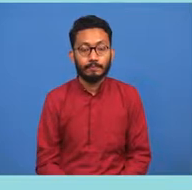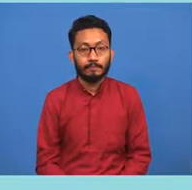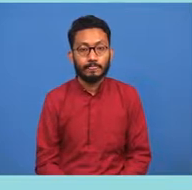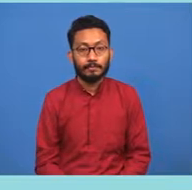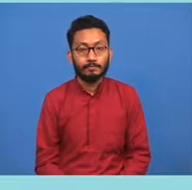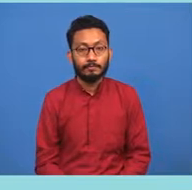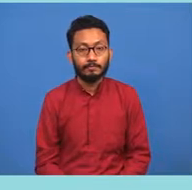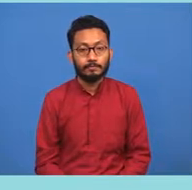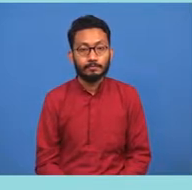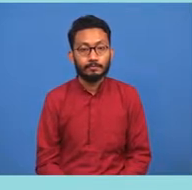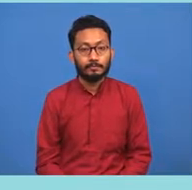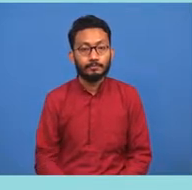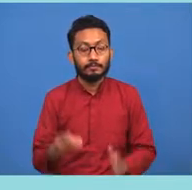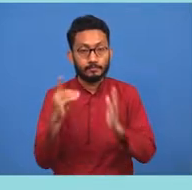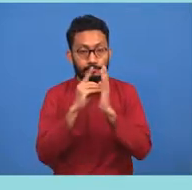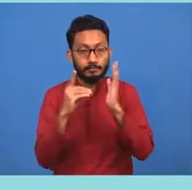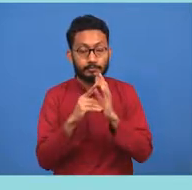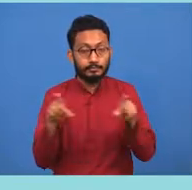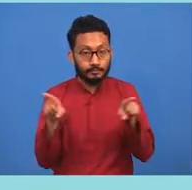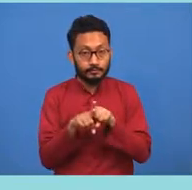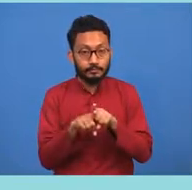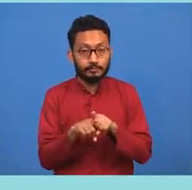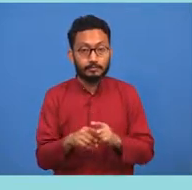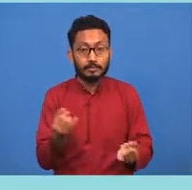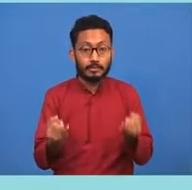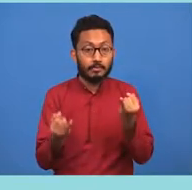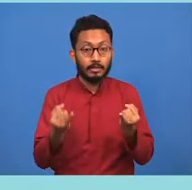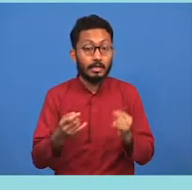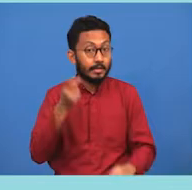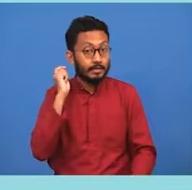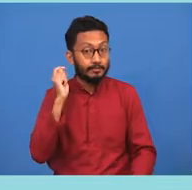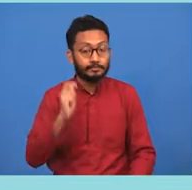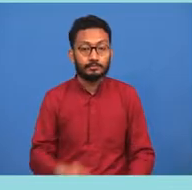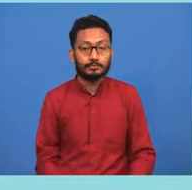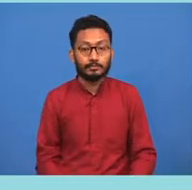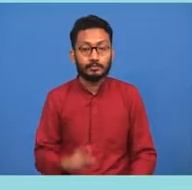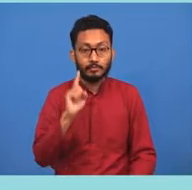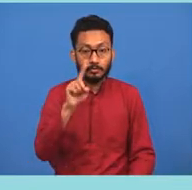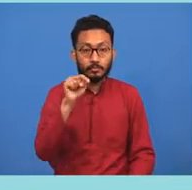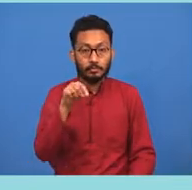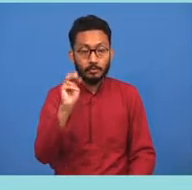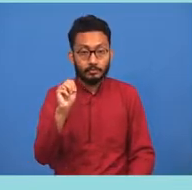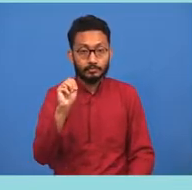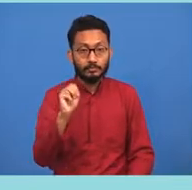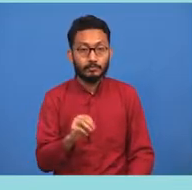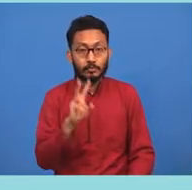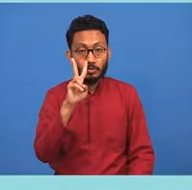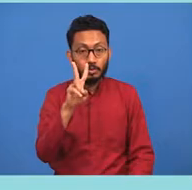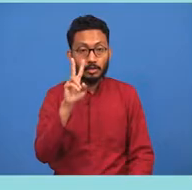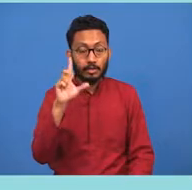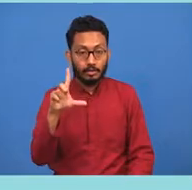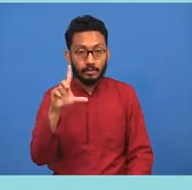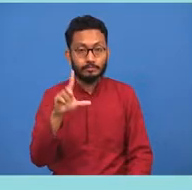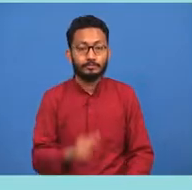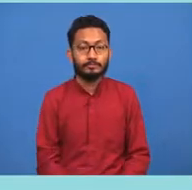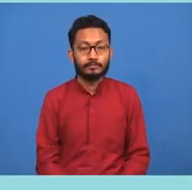Berdasarkan persamaan seimbang tadi, didapati 1 mol pelambam 2 nitrat